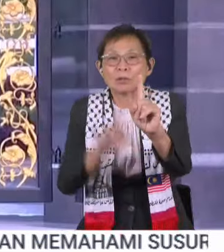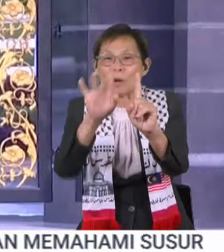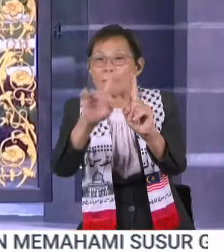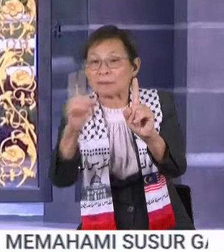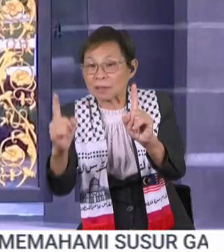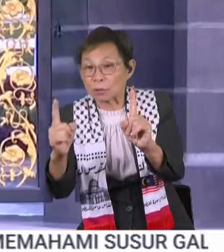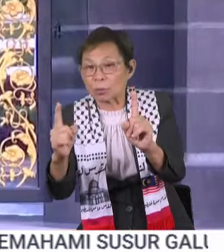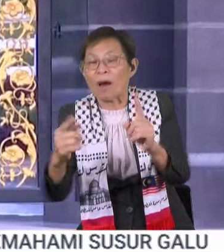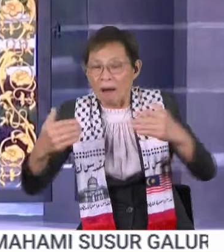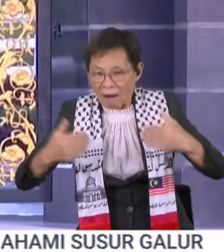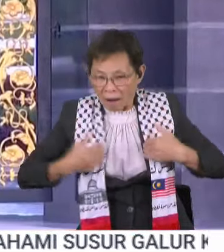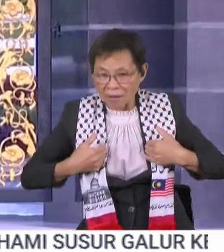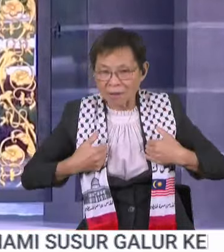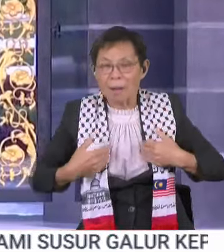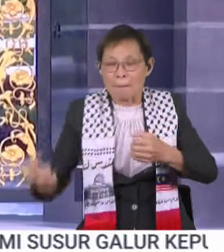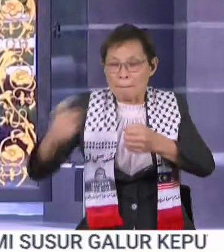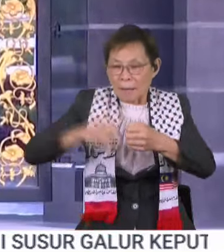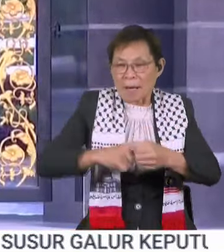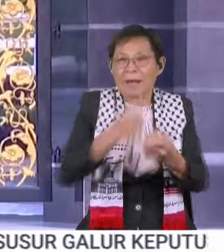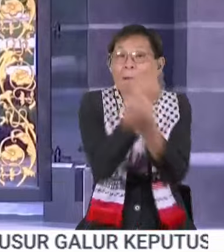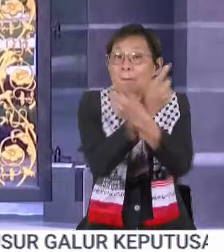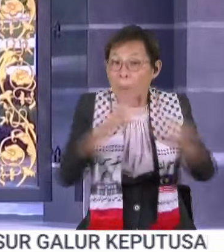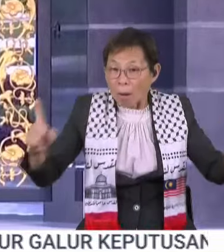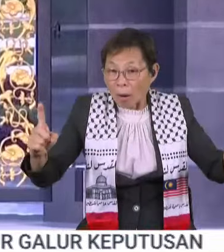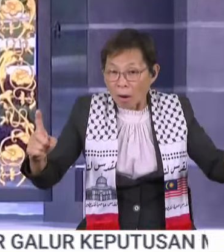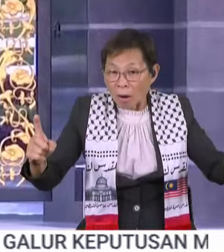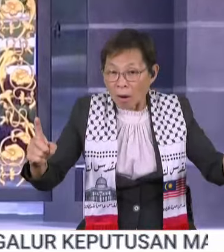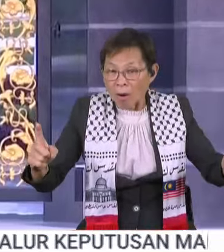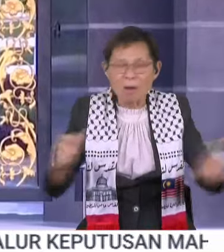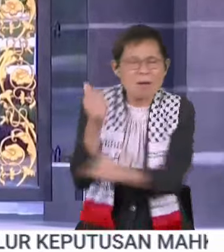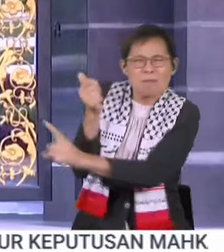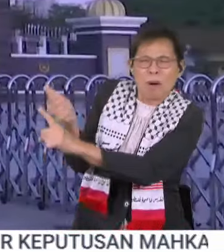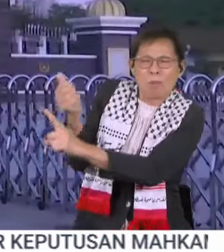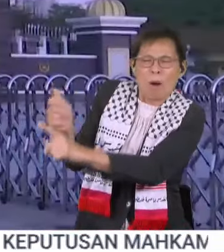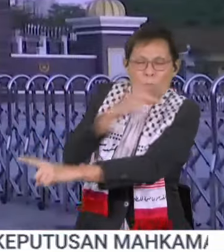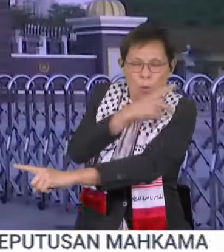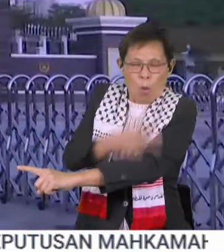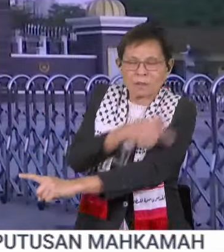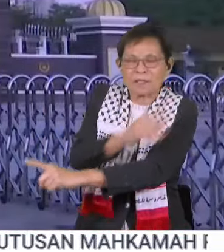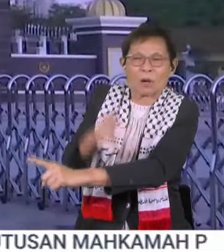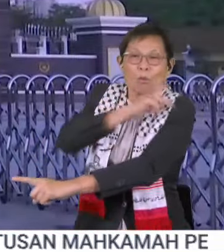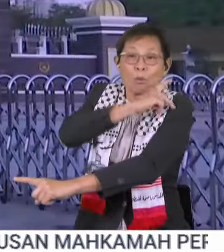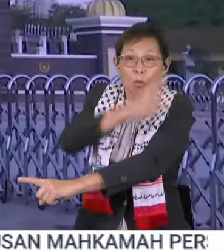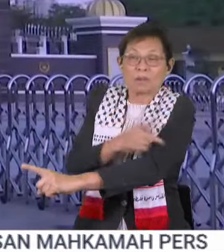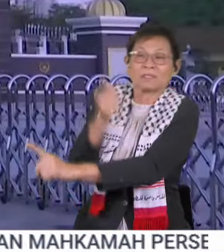181 yang turut menyentuh kedaulatan, prerogatif, kuasa dan bidang